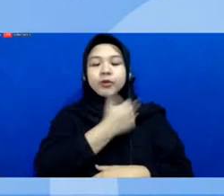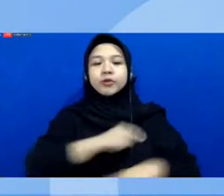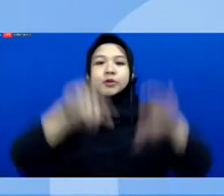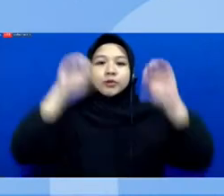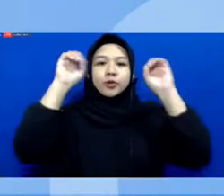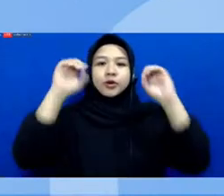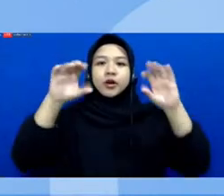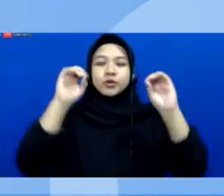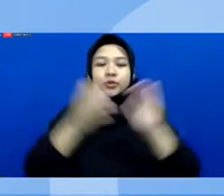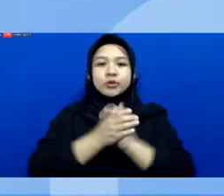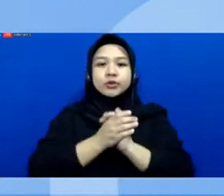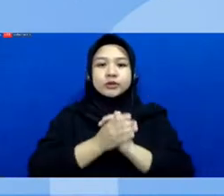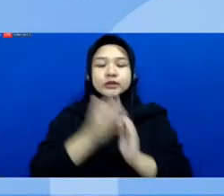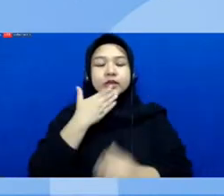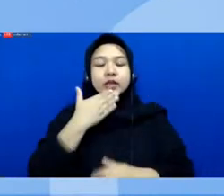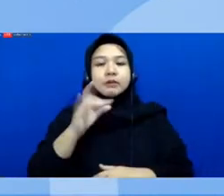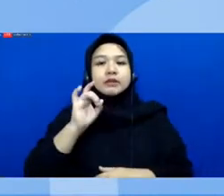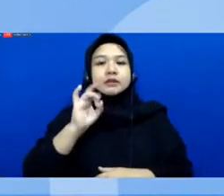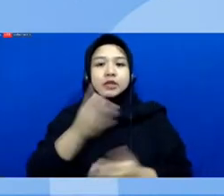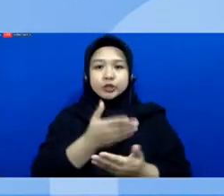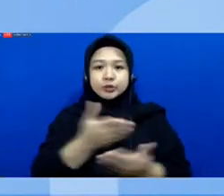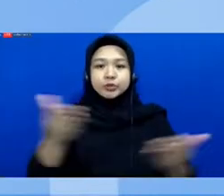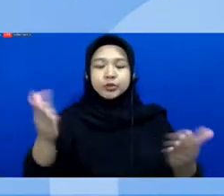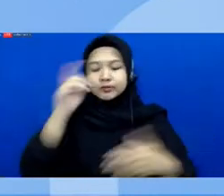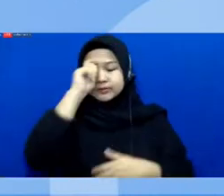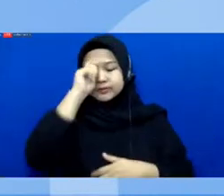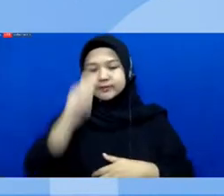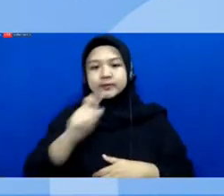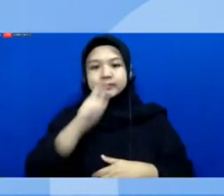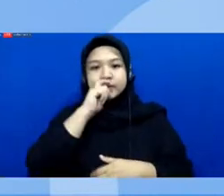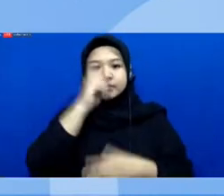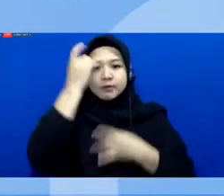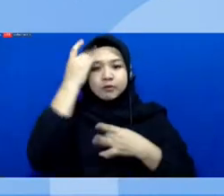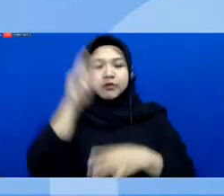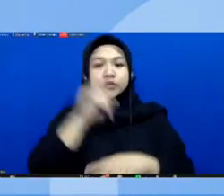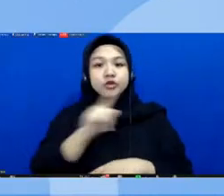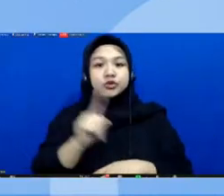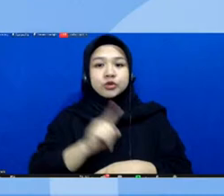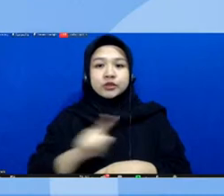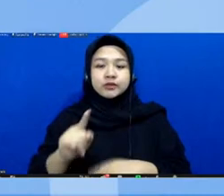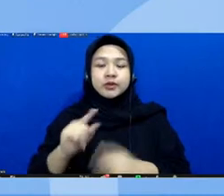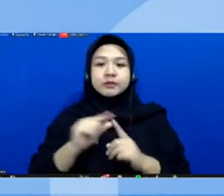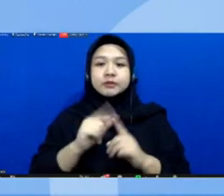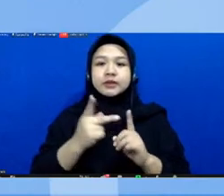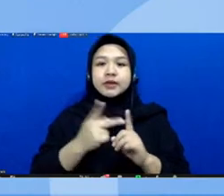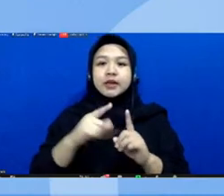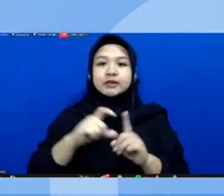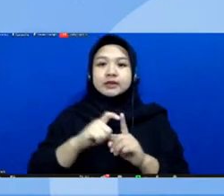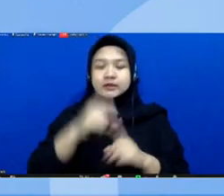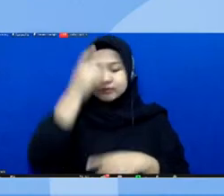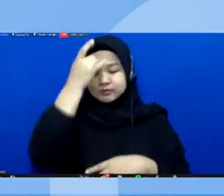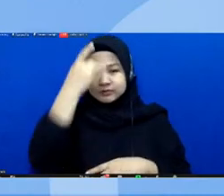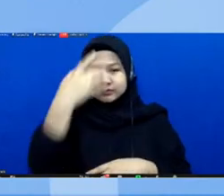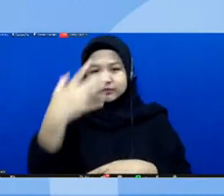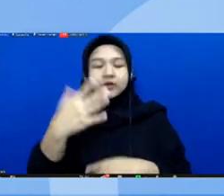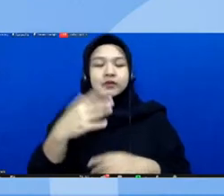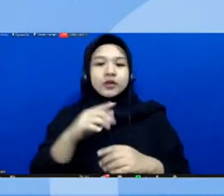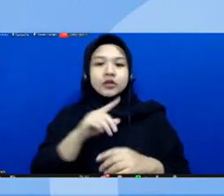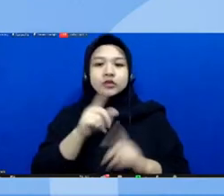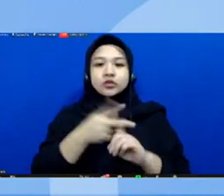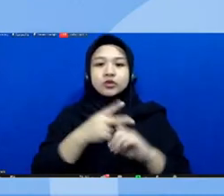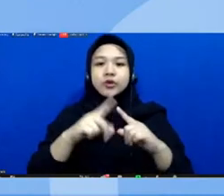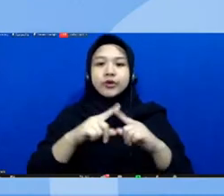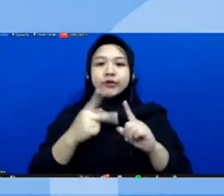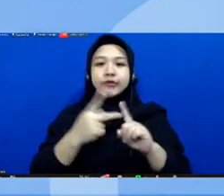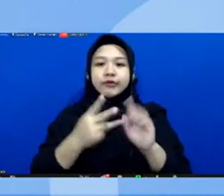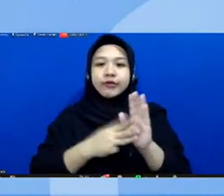sejahtera untuk kita semua. Yang saya hormati Bapak Profesor Zulfikar Amir, PhD, Pak Profesor Dr. Fahmi Idris, kemudian